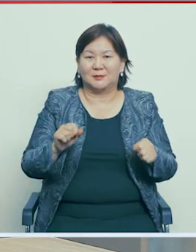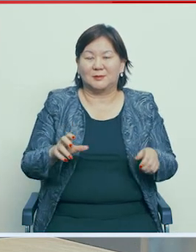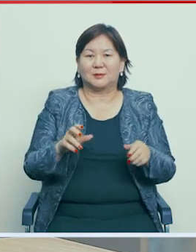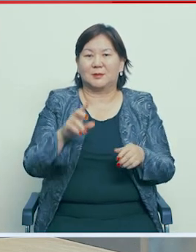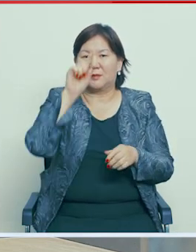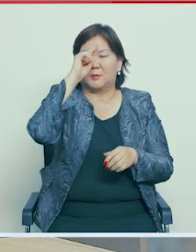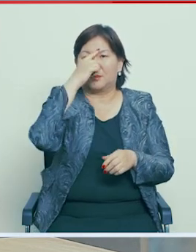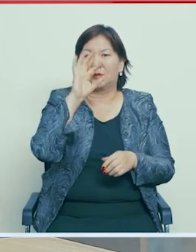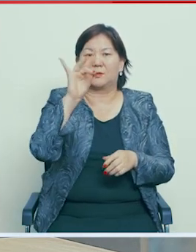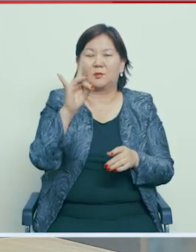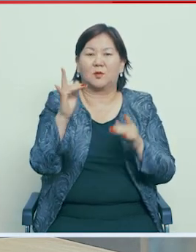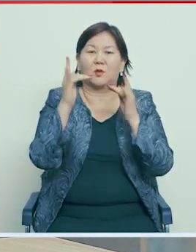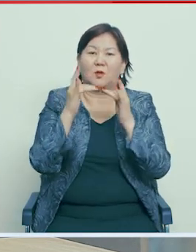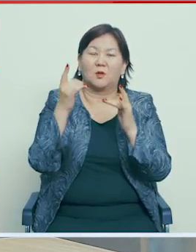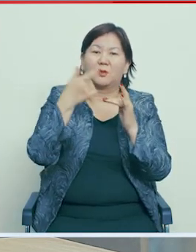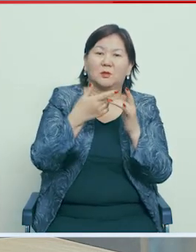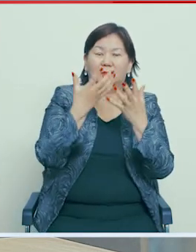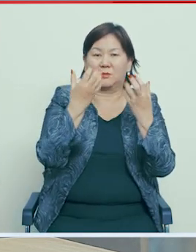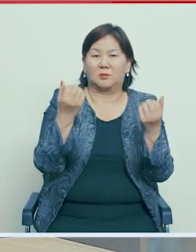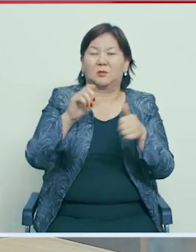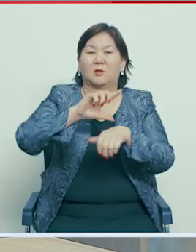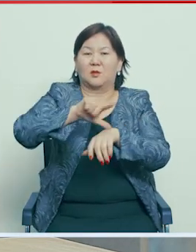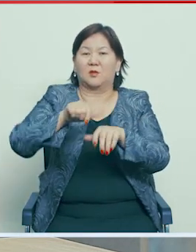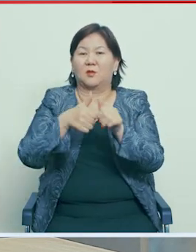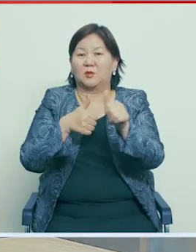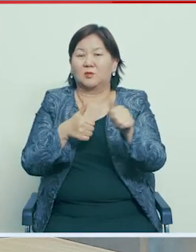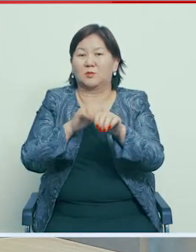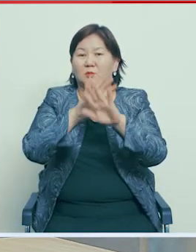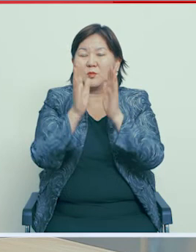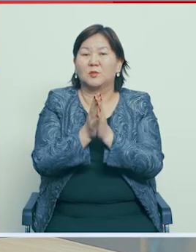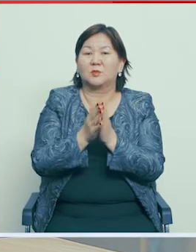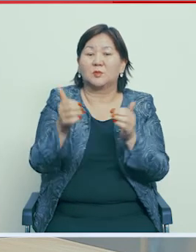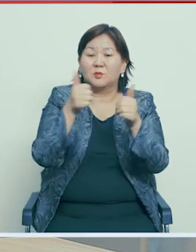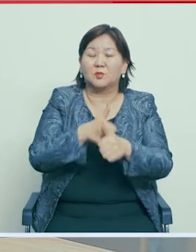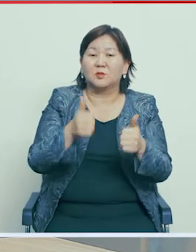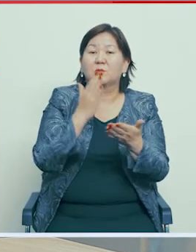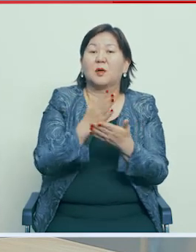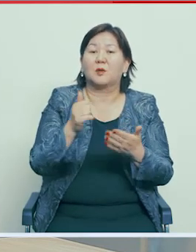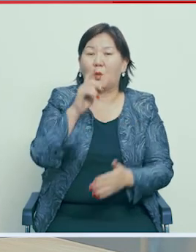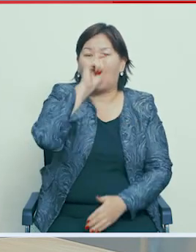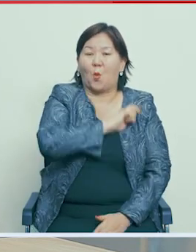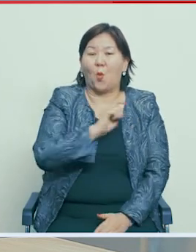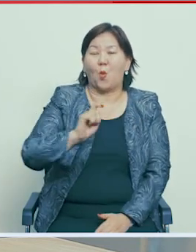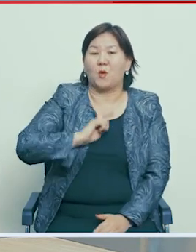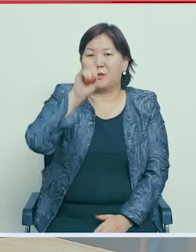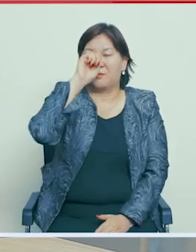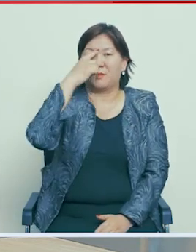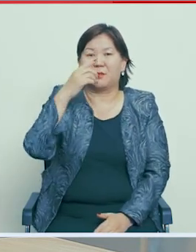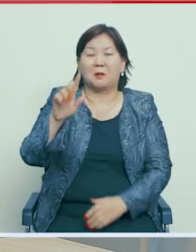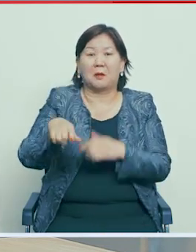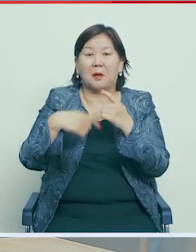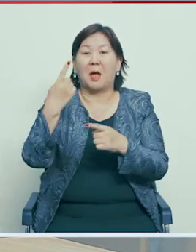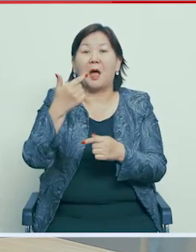нь эмнэлэг дээр очиод орон дээр гарах гэдэг би бас ингээл бас гадарлаж байна. Тэр бүх нөхцөл нь бүрдсэн байгаа юу? Хувийн эмнэлгүүд нэлээд гайгүй болоод байгаа сурагтай